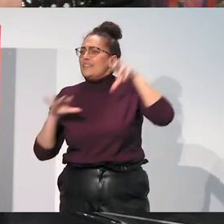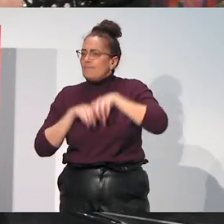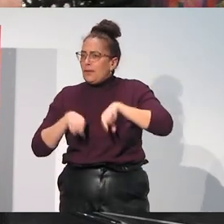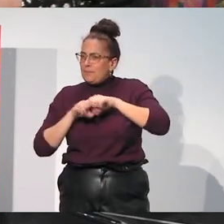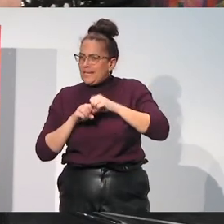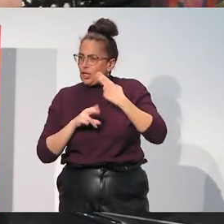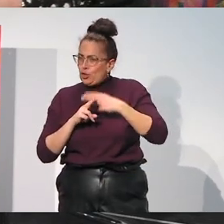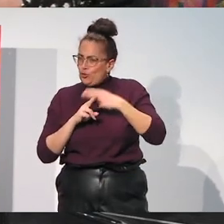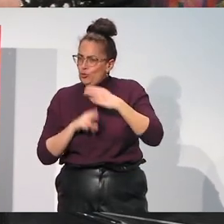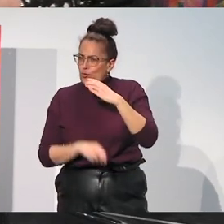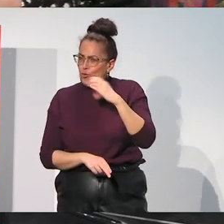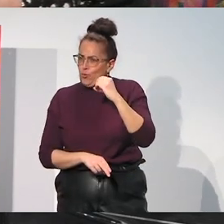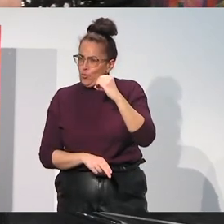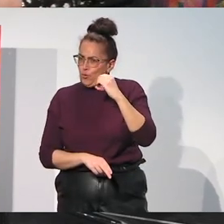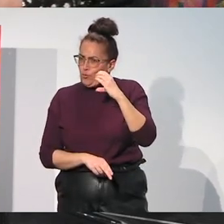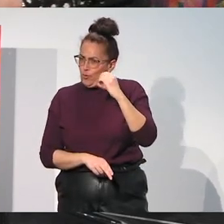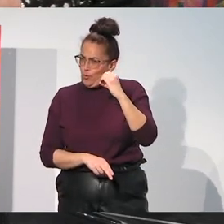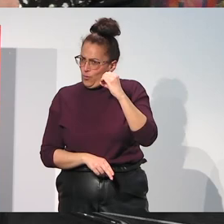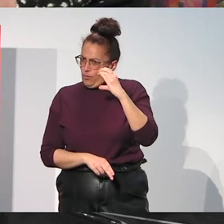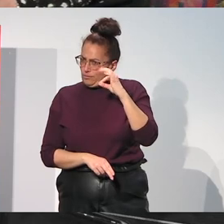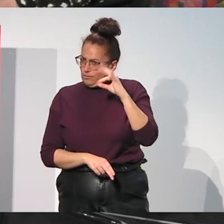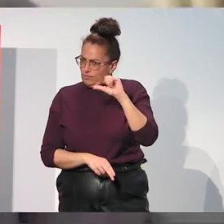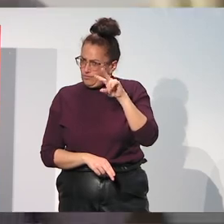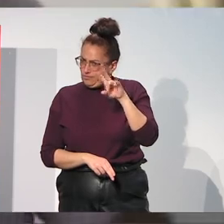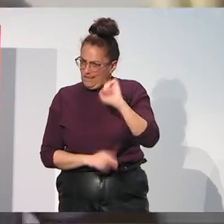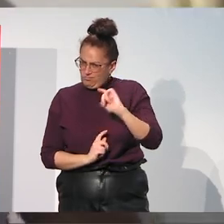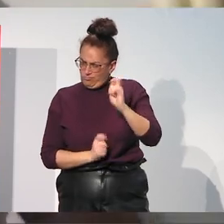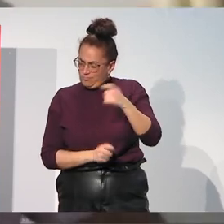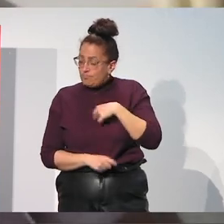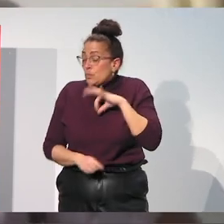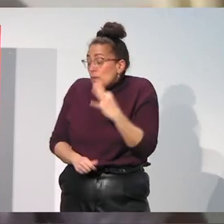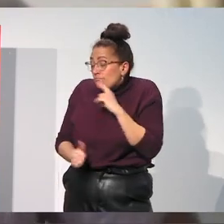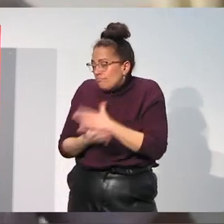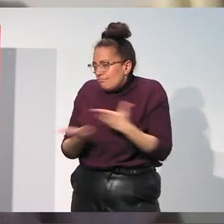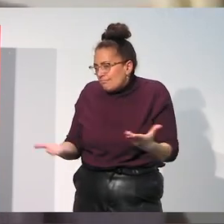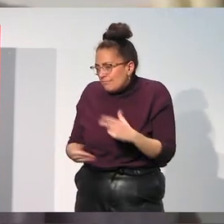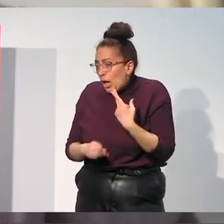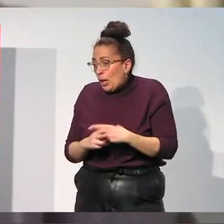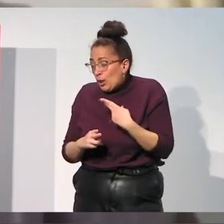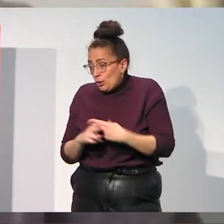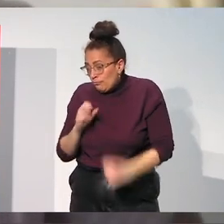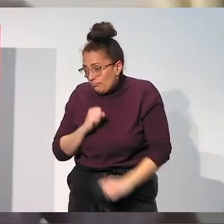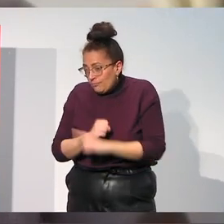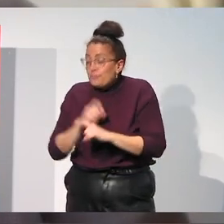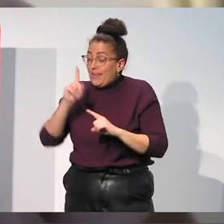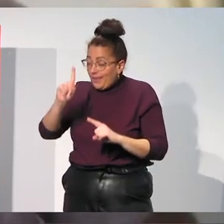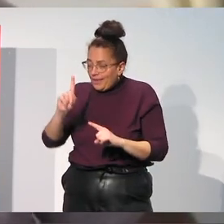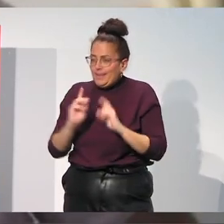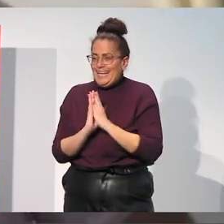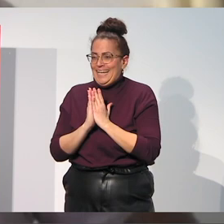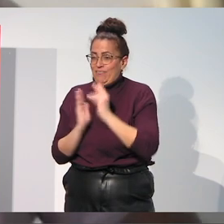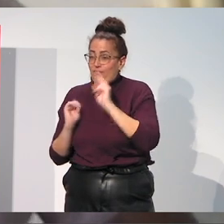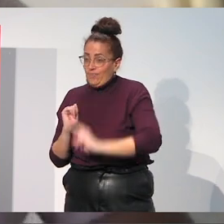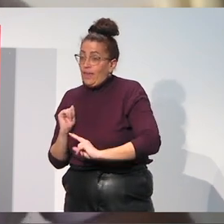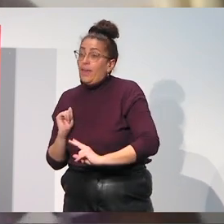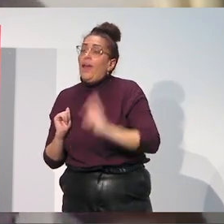Bonnefoy? Oui, absolument. Non, c'est absolument un drôle de nom. Je dois reconnaître que, en partie, le livre a été pensé alors que j'habitais à